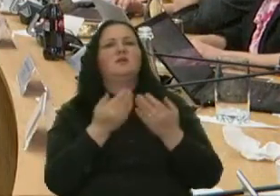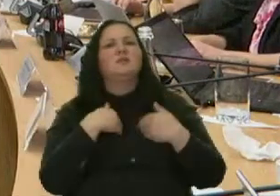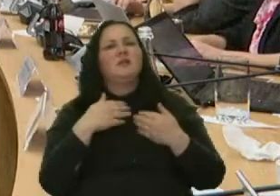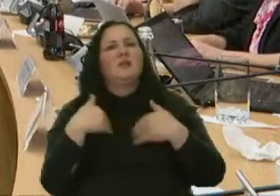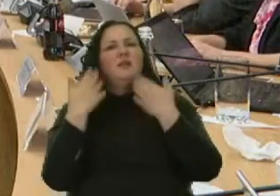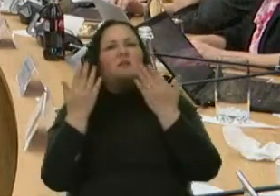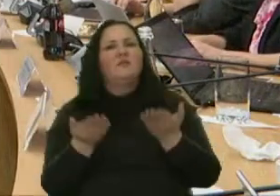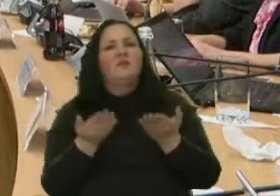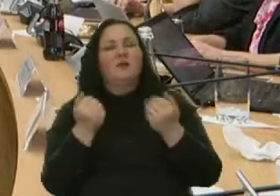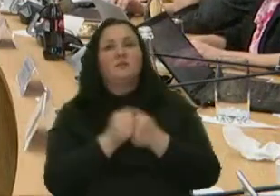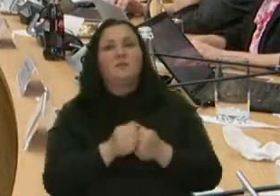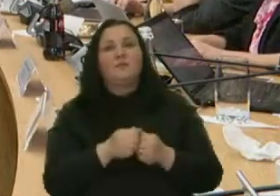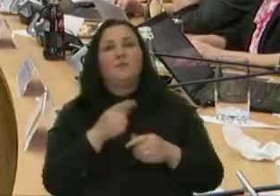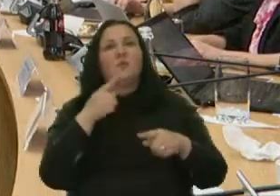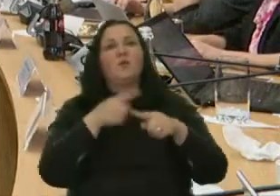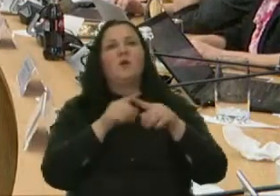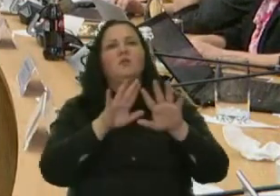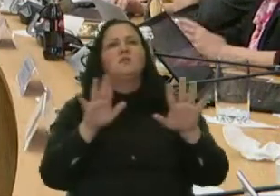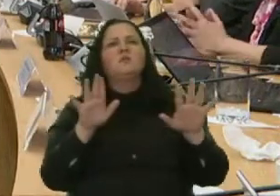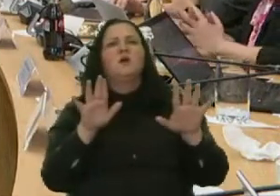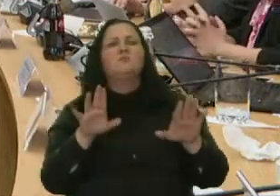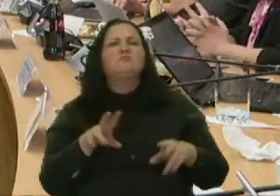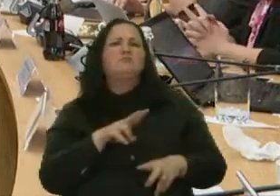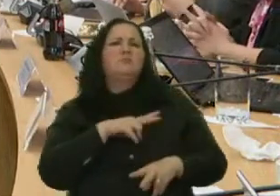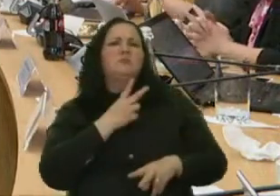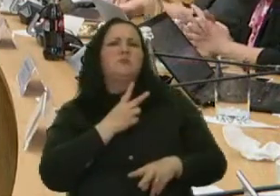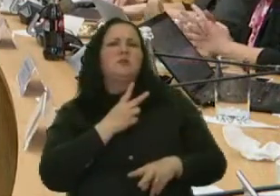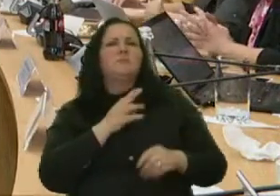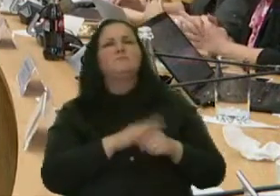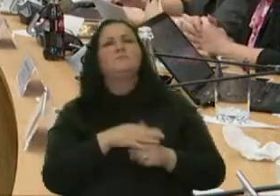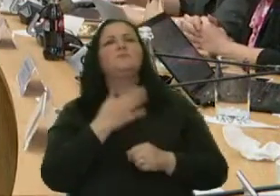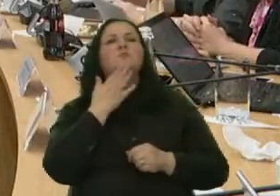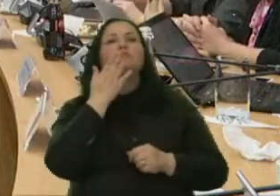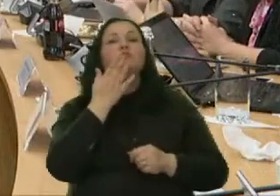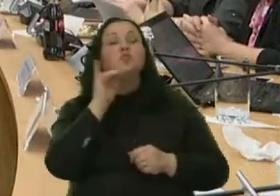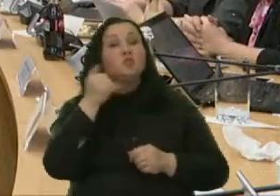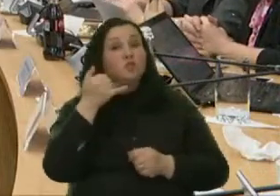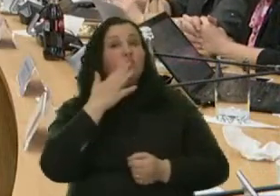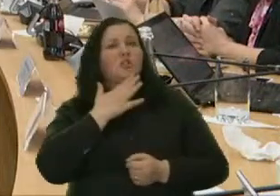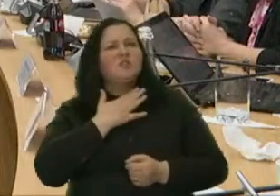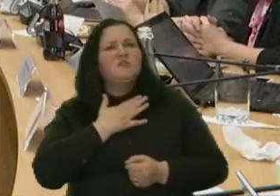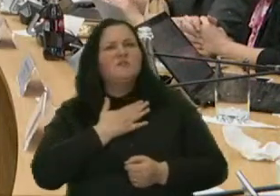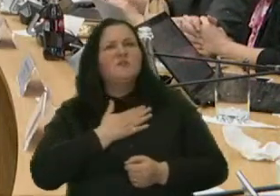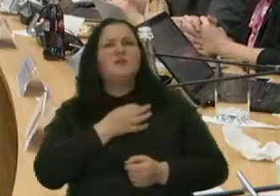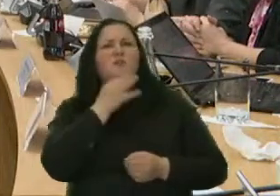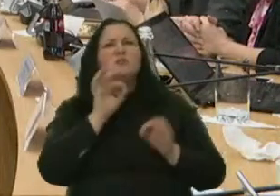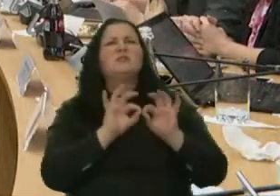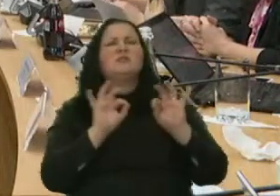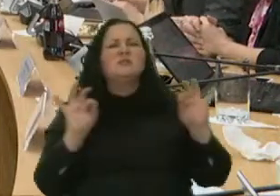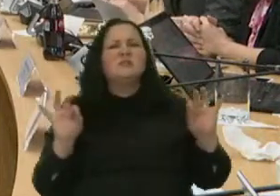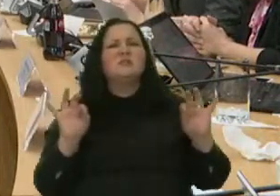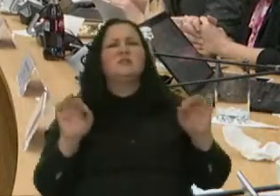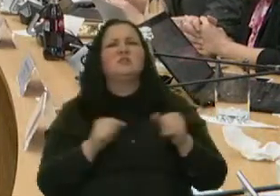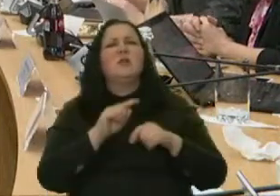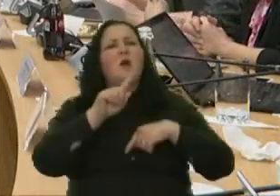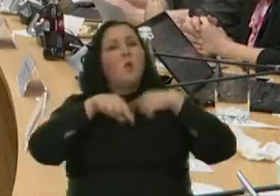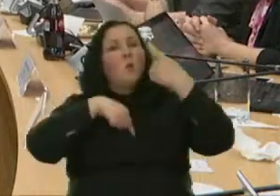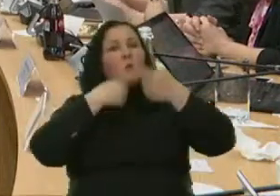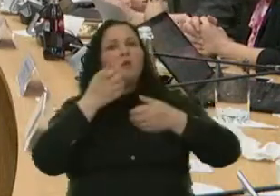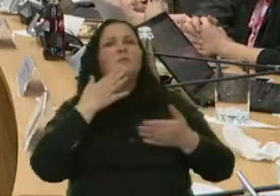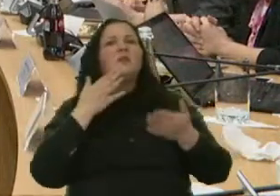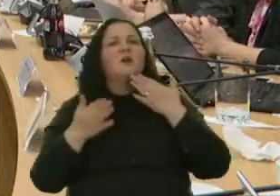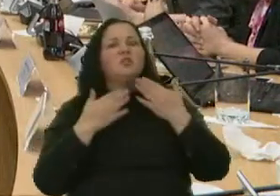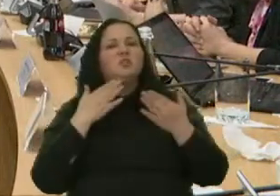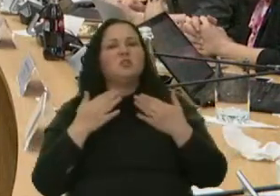livrați cu atâta candoare Mulțumesc și aș vrea chiar sincer la următoarele ședințe de